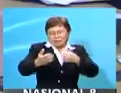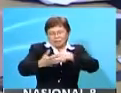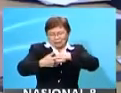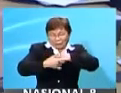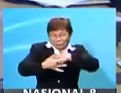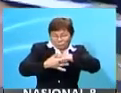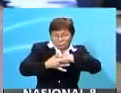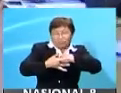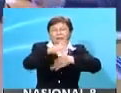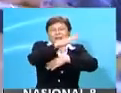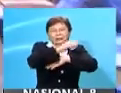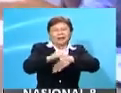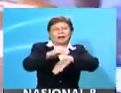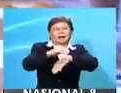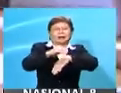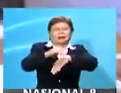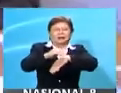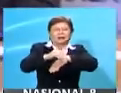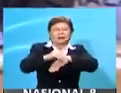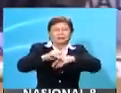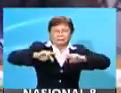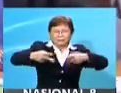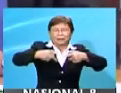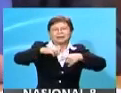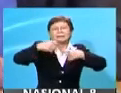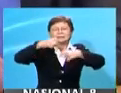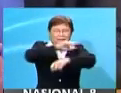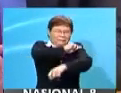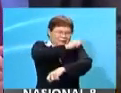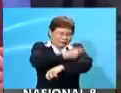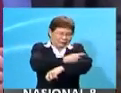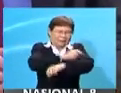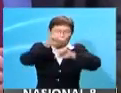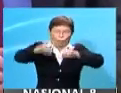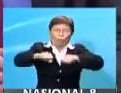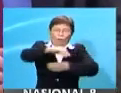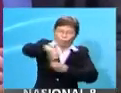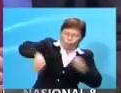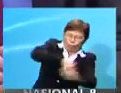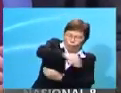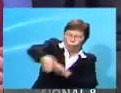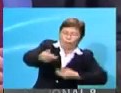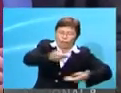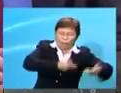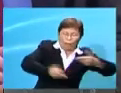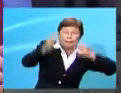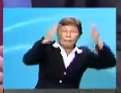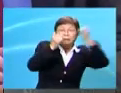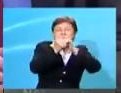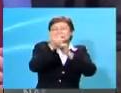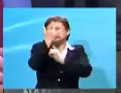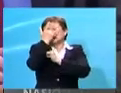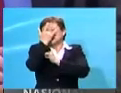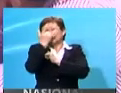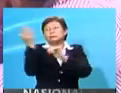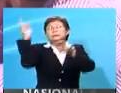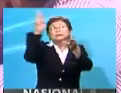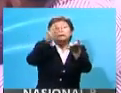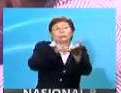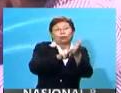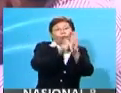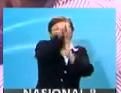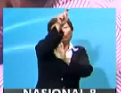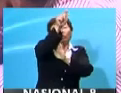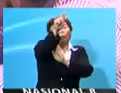mesra serta penjanaan tenaga boleh diperbarui Nilai perdagangan duaala antara Malaysia dan Jerman mencatat rekod